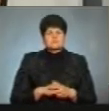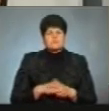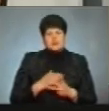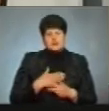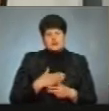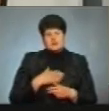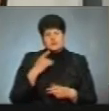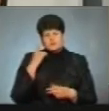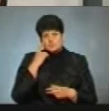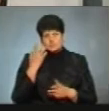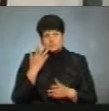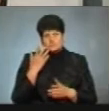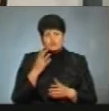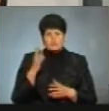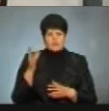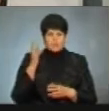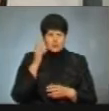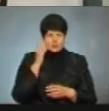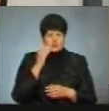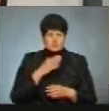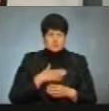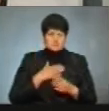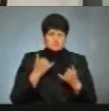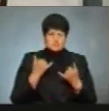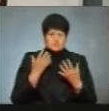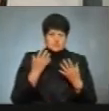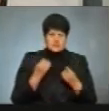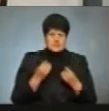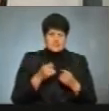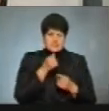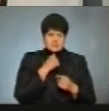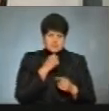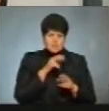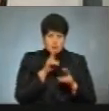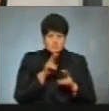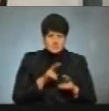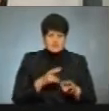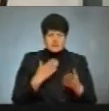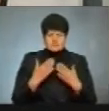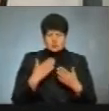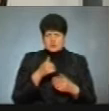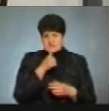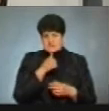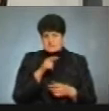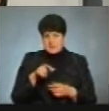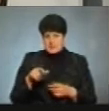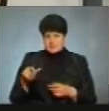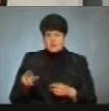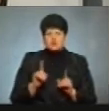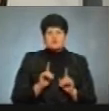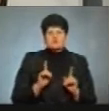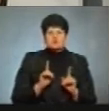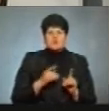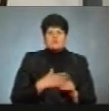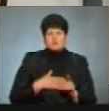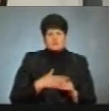Ну, я думаю, враховуючи на сьогоднішній день експертне обстеження, я спілкуюся з експертами,